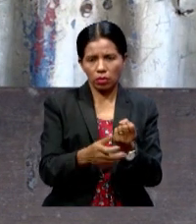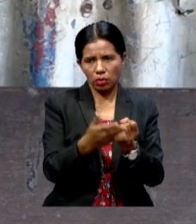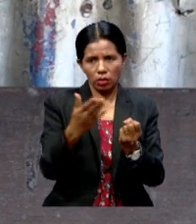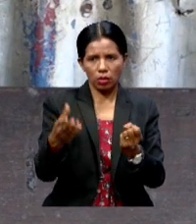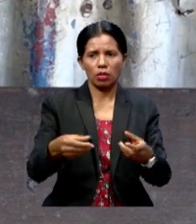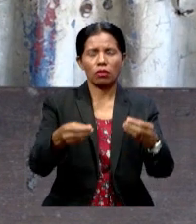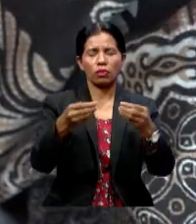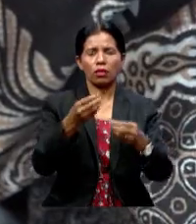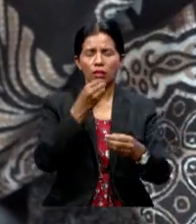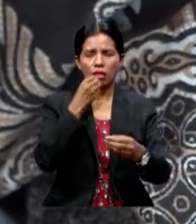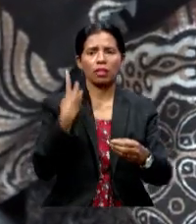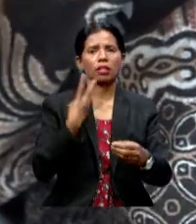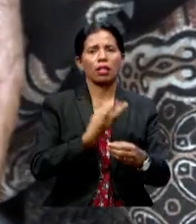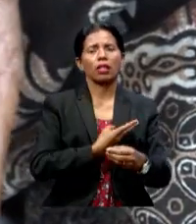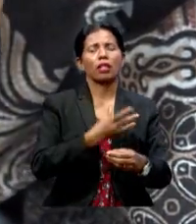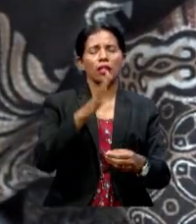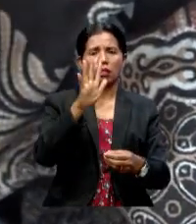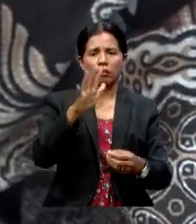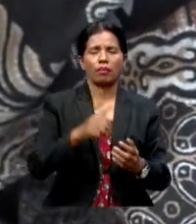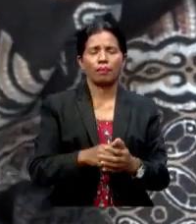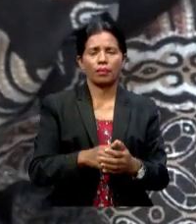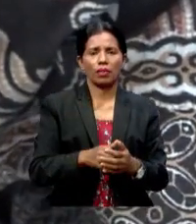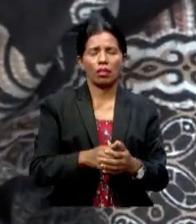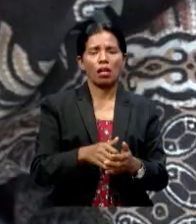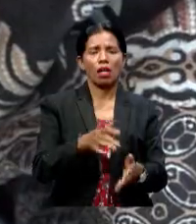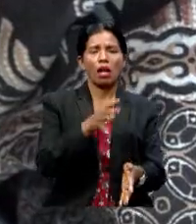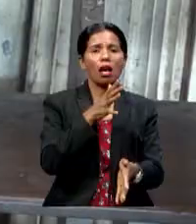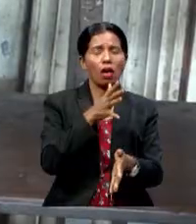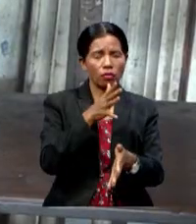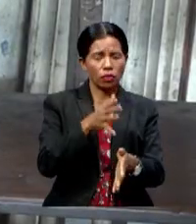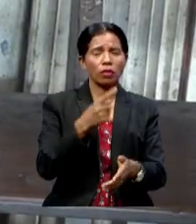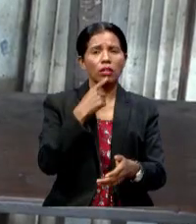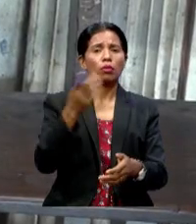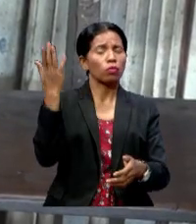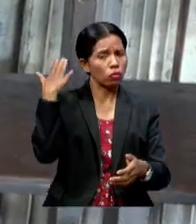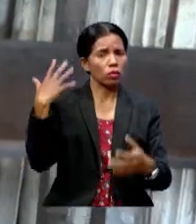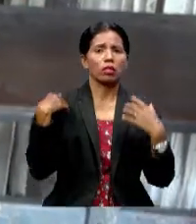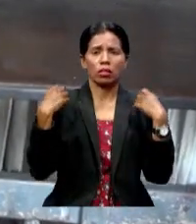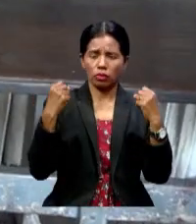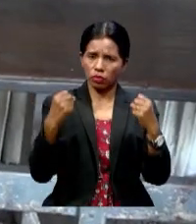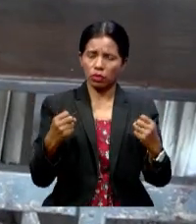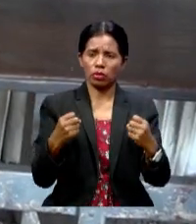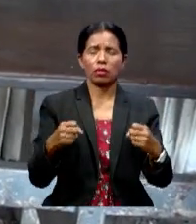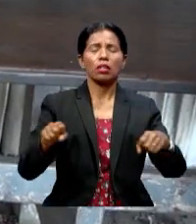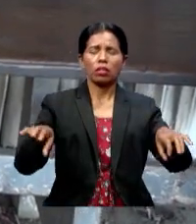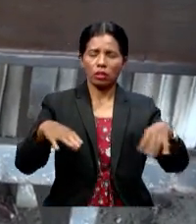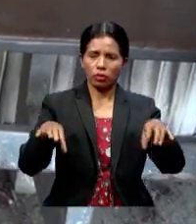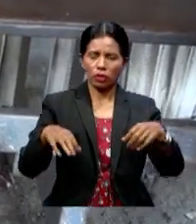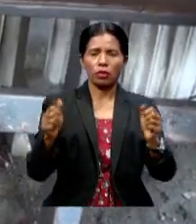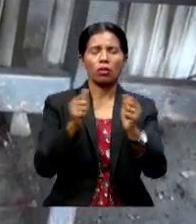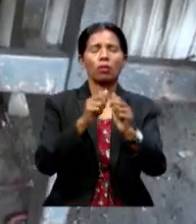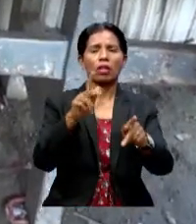naik lima. Avo Laurinda conta tuir, menghira nia se força, nia mo serviço roema